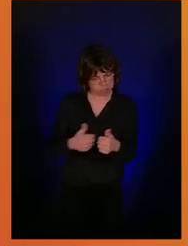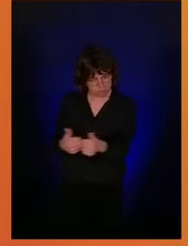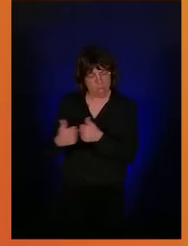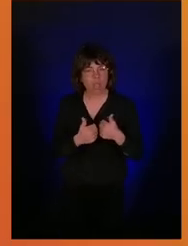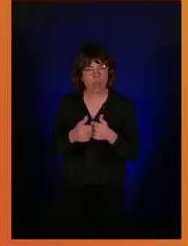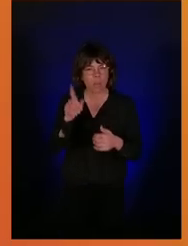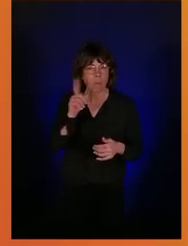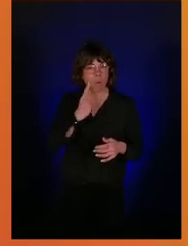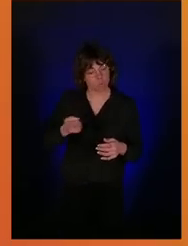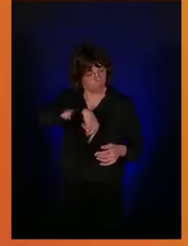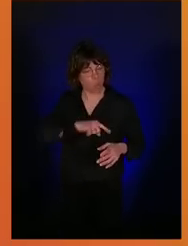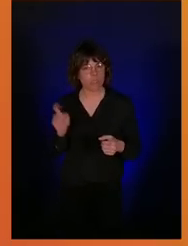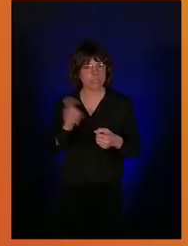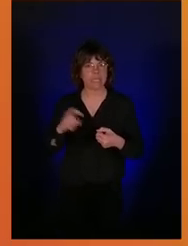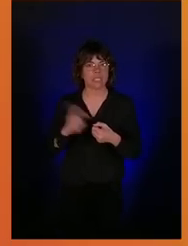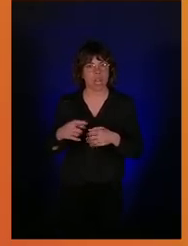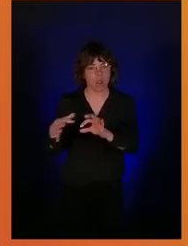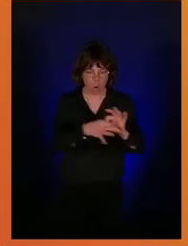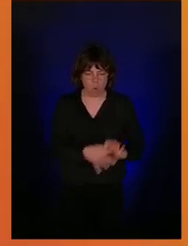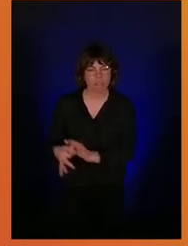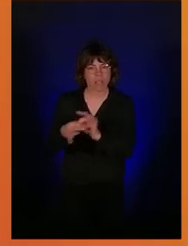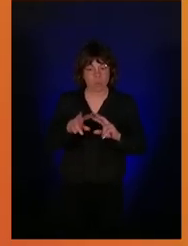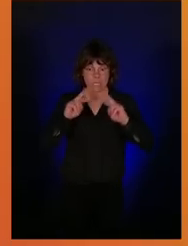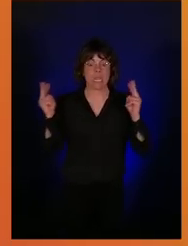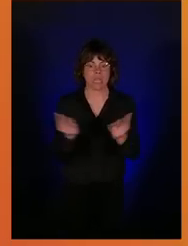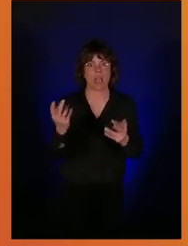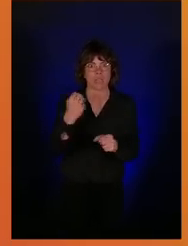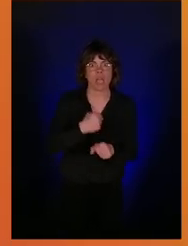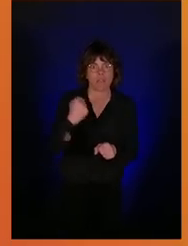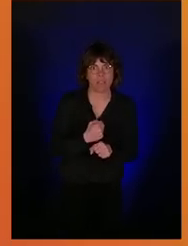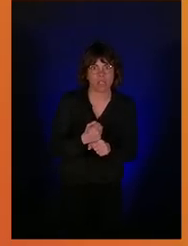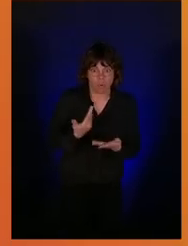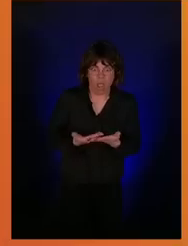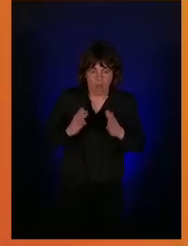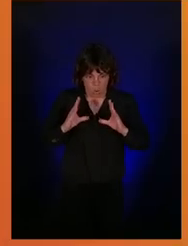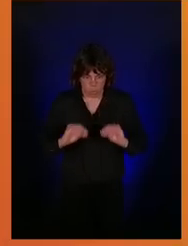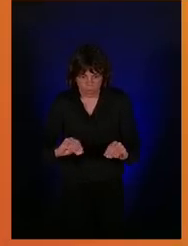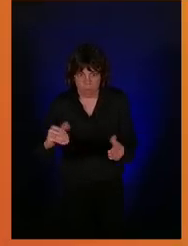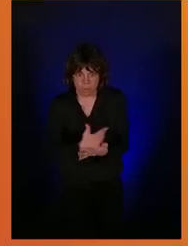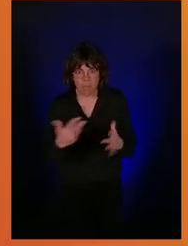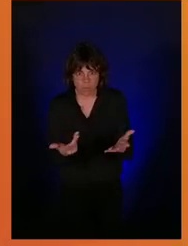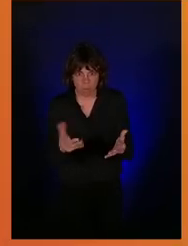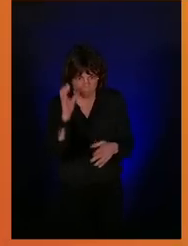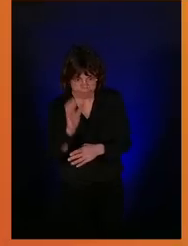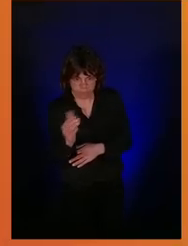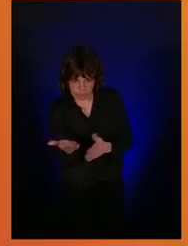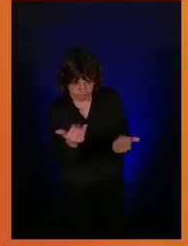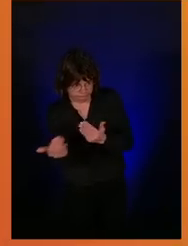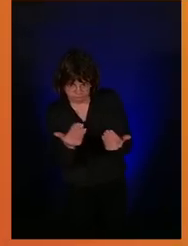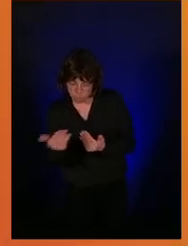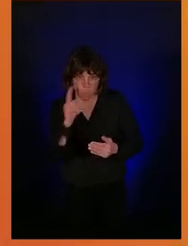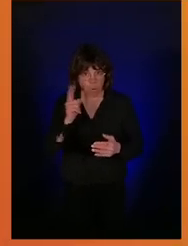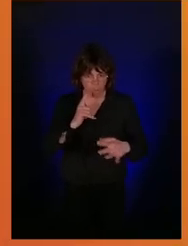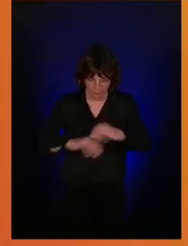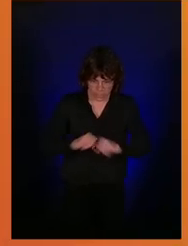que nous sommes le syndicat Confédération Générale du Travail, partir de la réalité du travail et des travailleurs pour